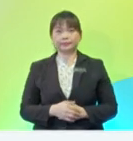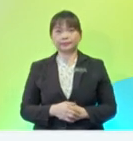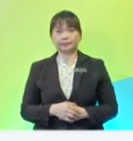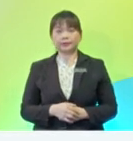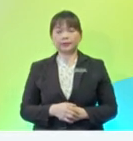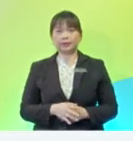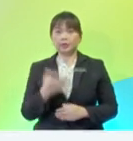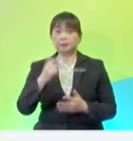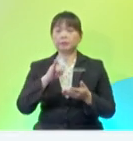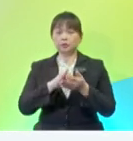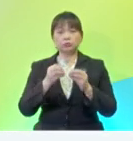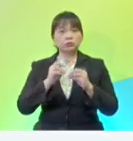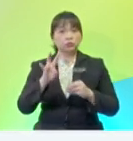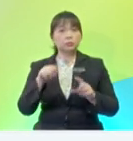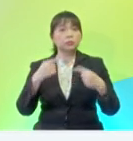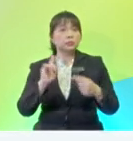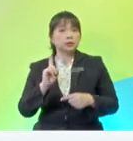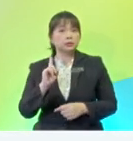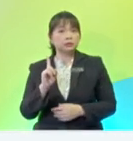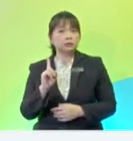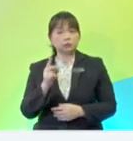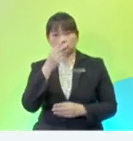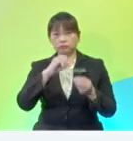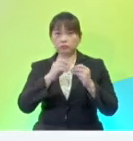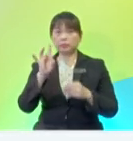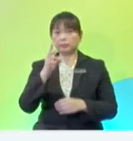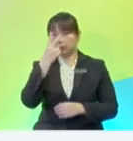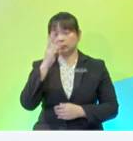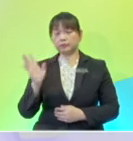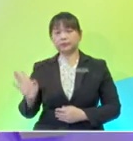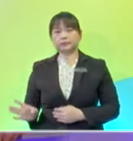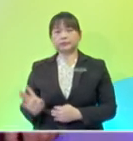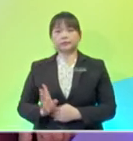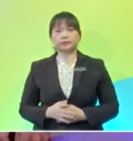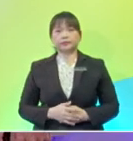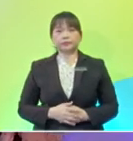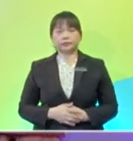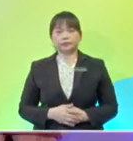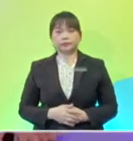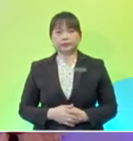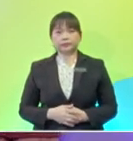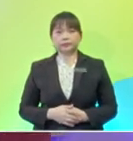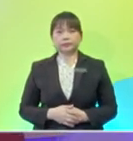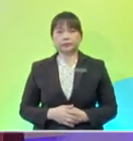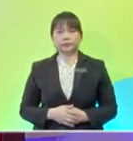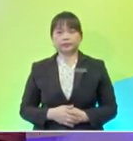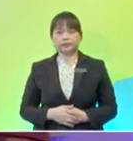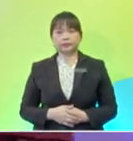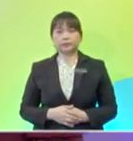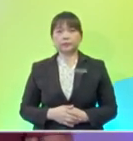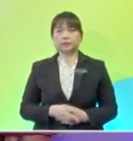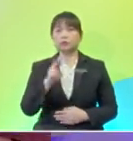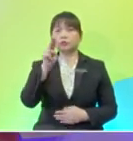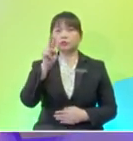dia pergi nunggu berapa numbuh 8 jadi 68 enggak sini unjurkan jadi milik kita undur kan nunggu